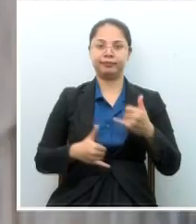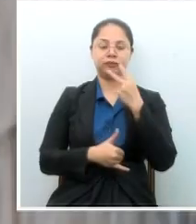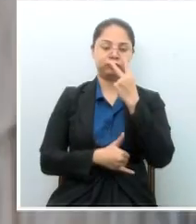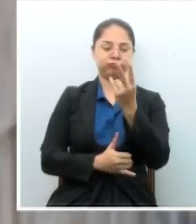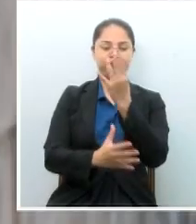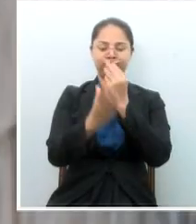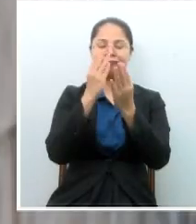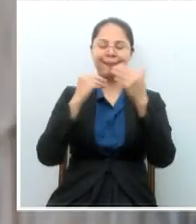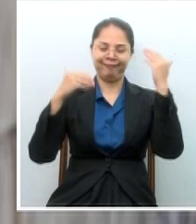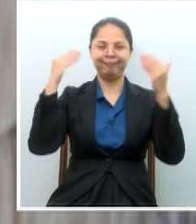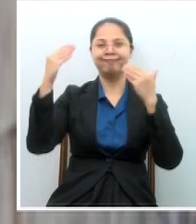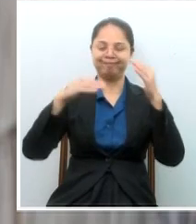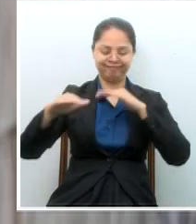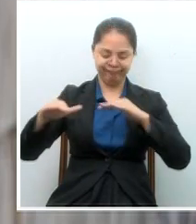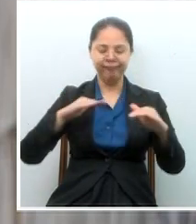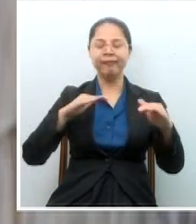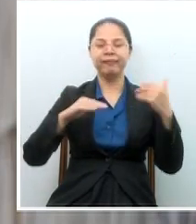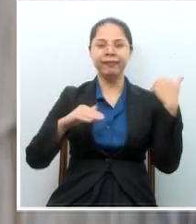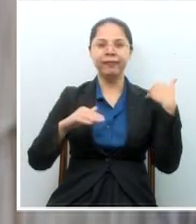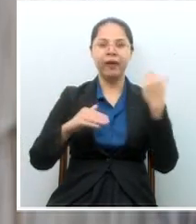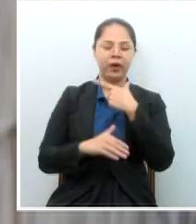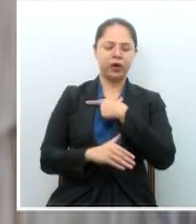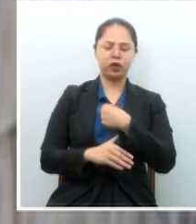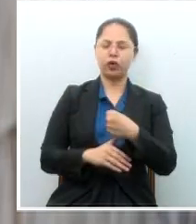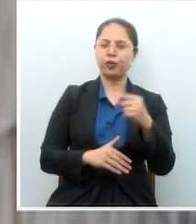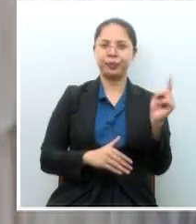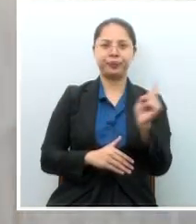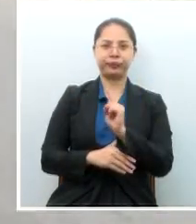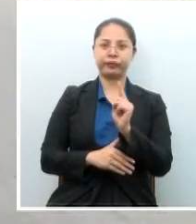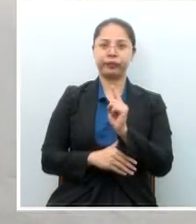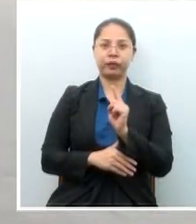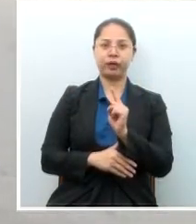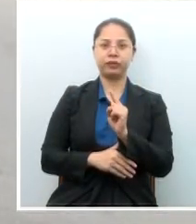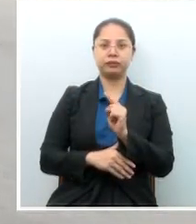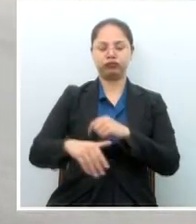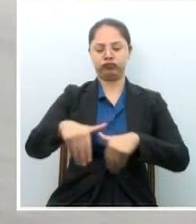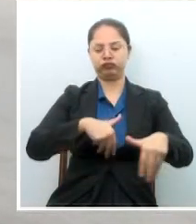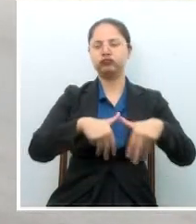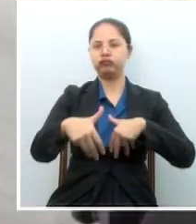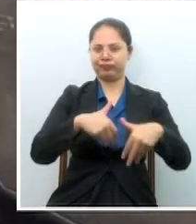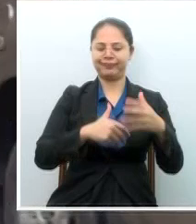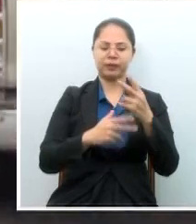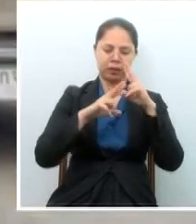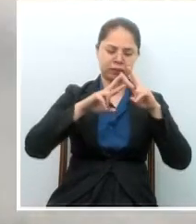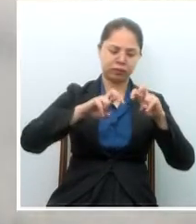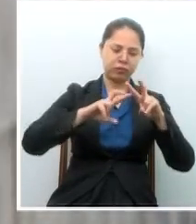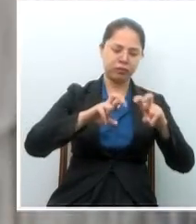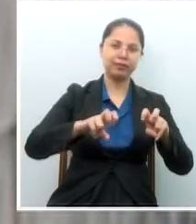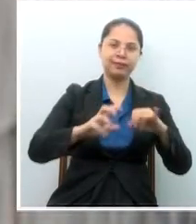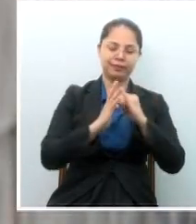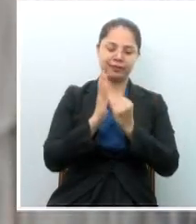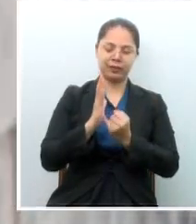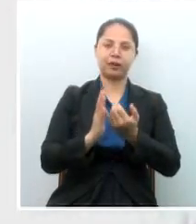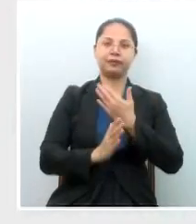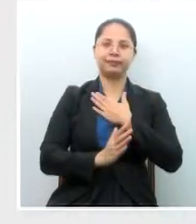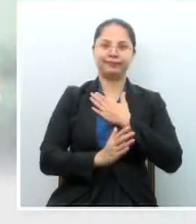ความรู้และกิจกรรมค่ะและสิ่งที่หนูชอบที่สุดนะคะได้เรียนรู้เรื่องหมู่บ้านท้องถิ่นและจังหวัดและประเ